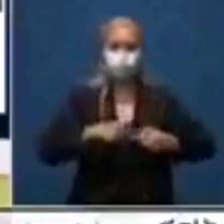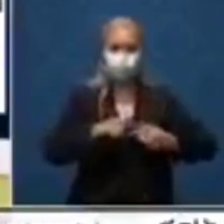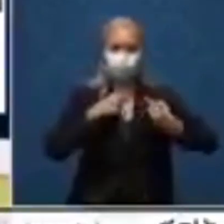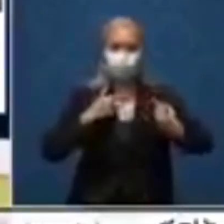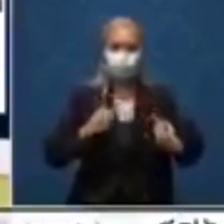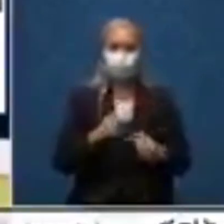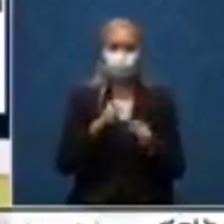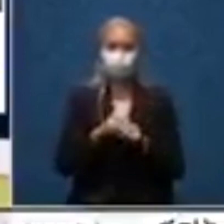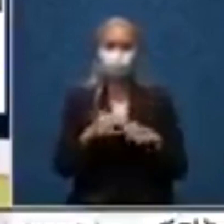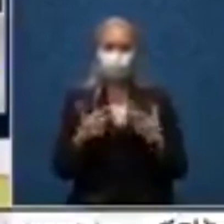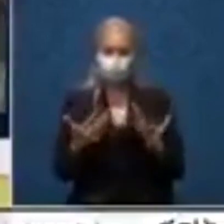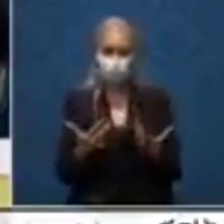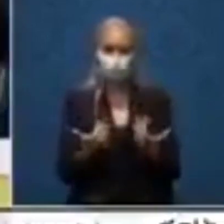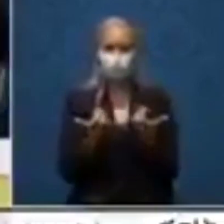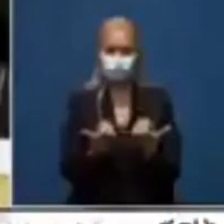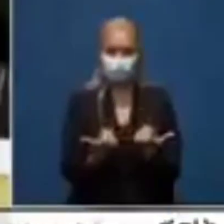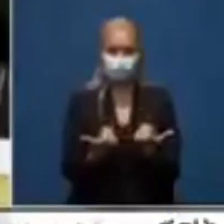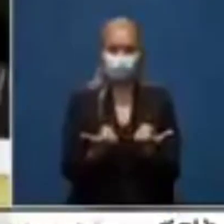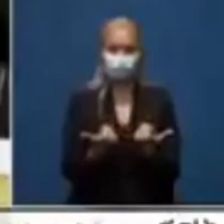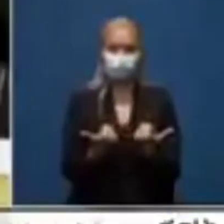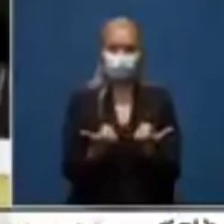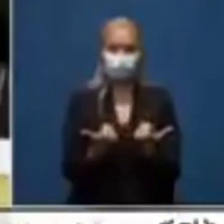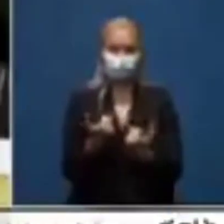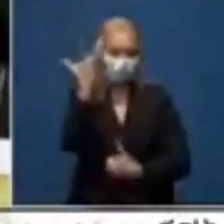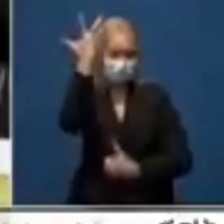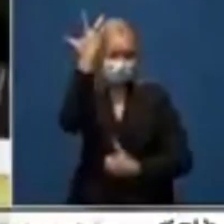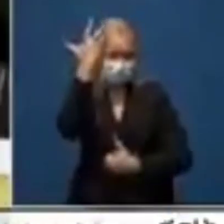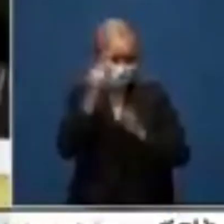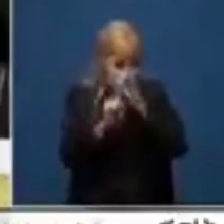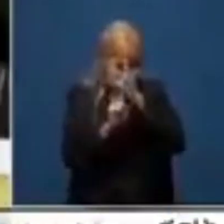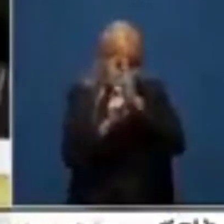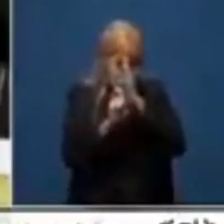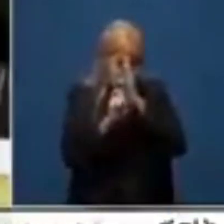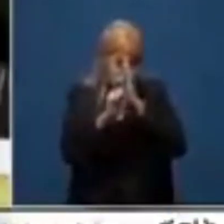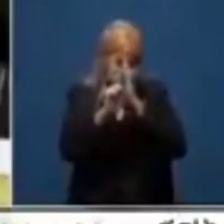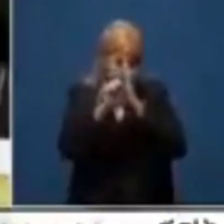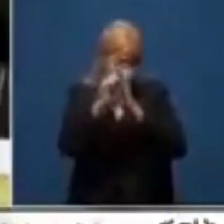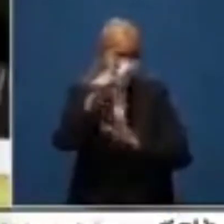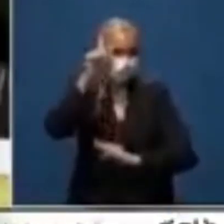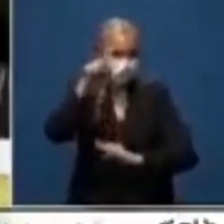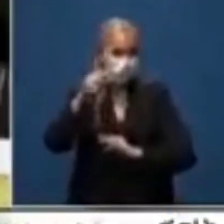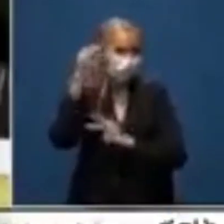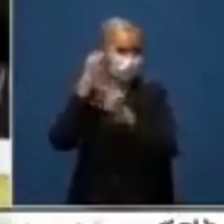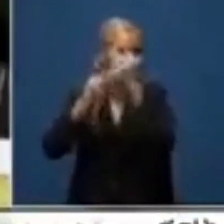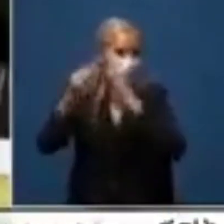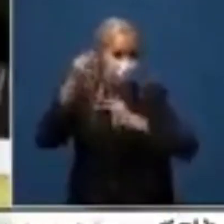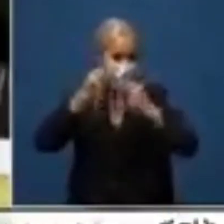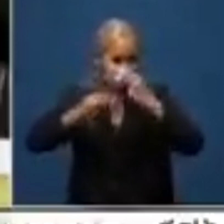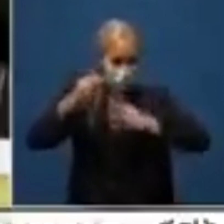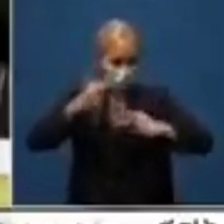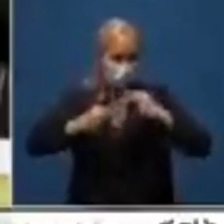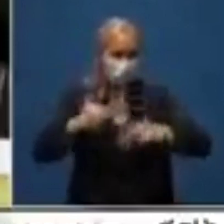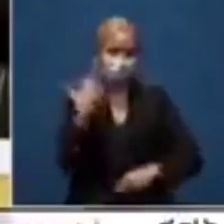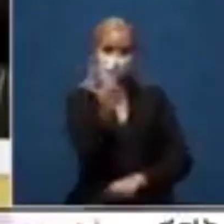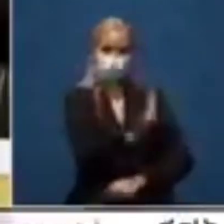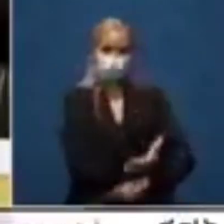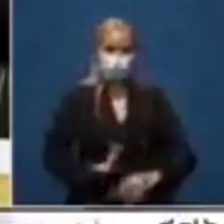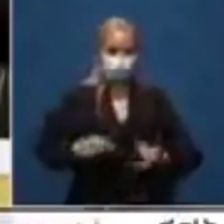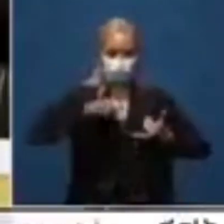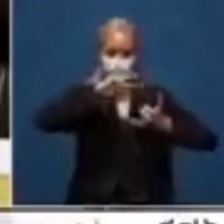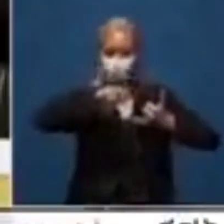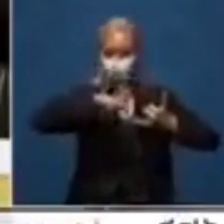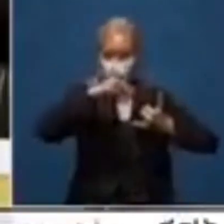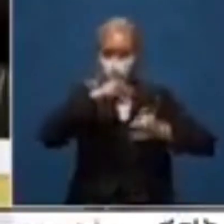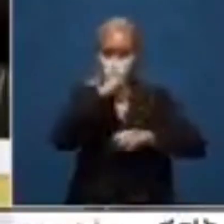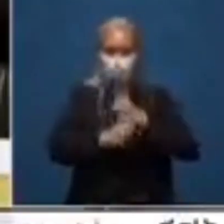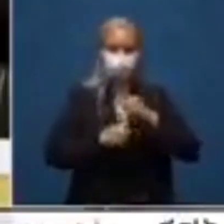ยู่ในอาชีพที่เสี่ยงต่อความมีความเครียดสูงจะต้องมีการตรวจสุขภาพจิตนะคะประจำปีหรือประจำสองปีอ